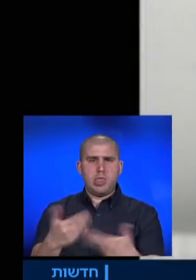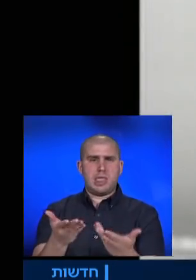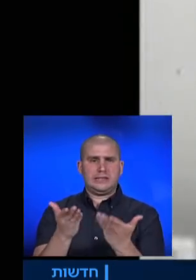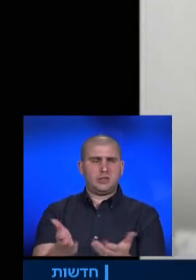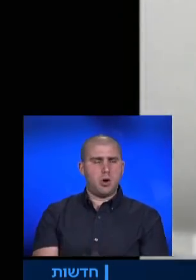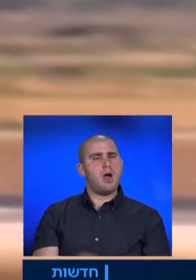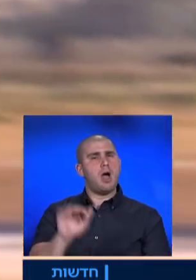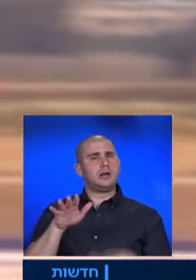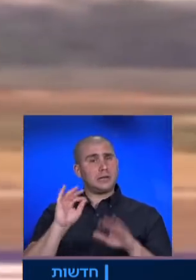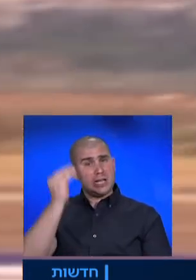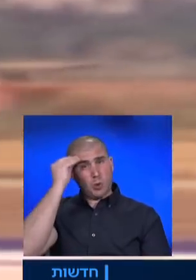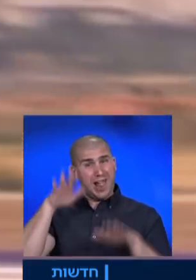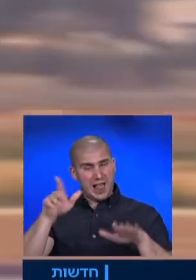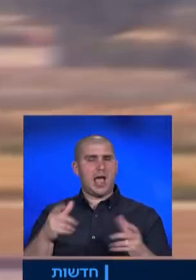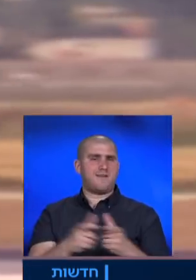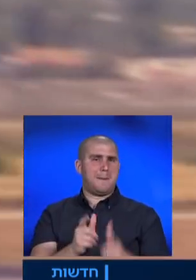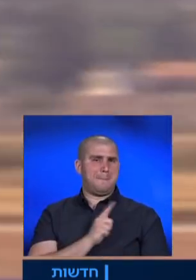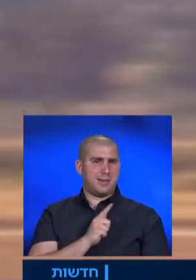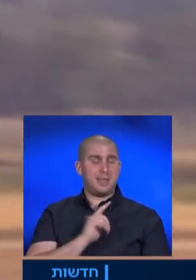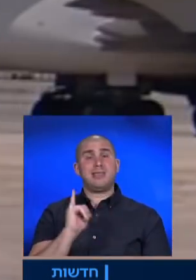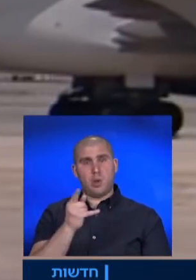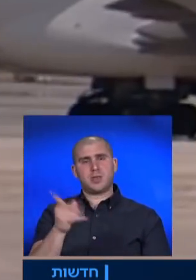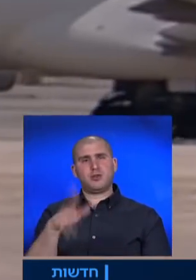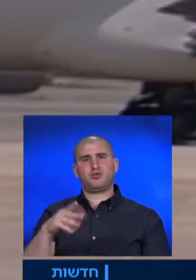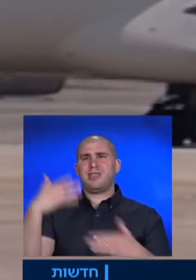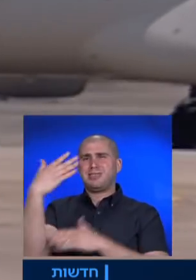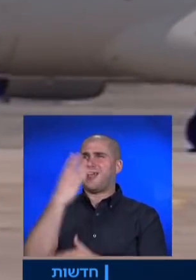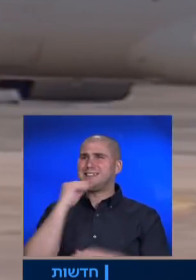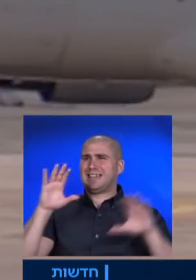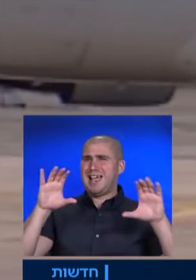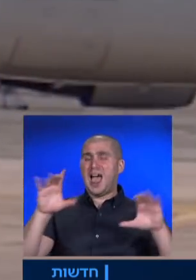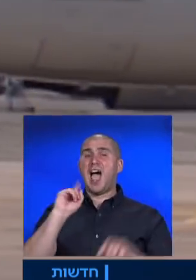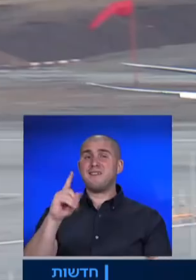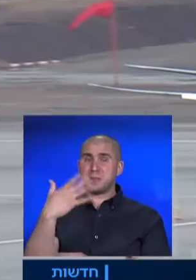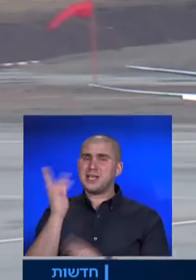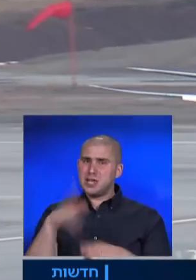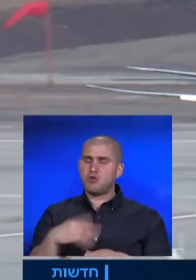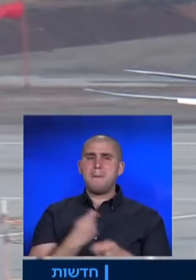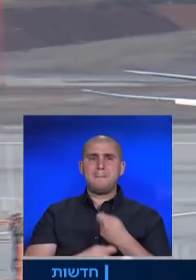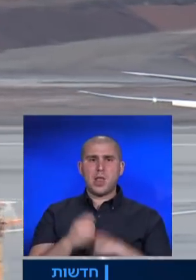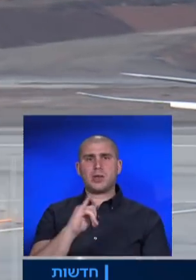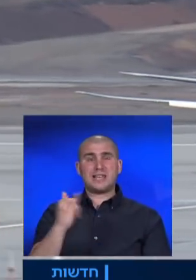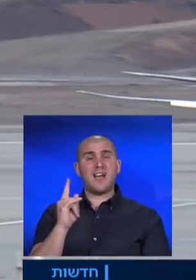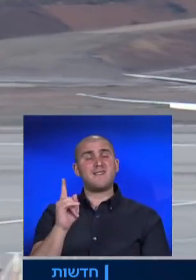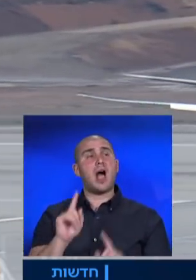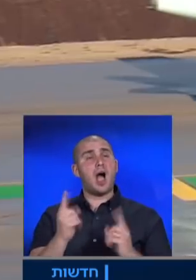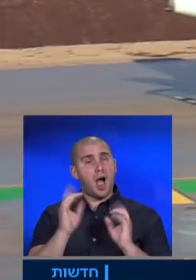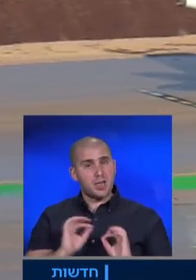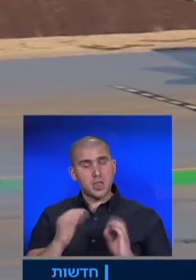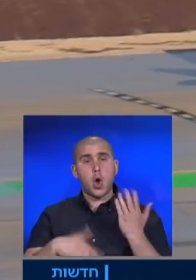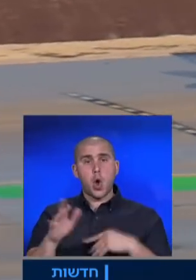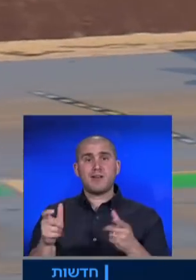היא חברה פרטית. נכון, היא נושאת את דגל ישראל, ולמדינה יש בה מניית זהב, ובכל זאת, מרבית חברות התעופה